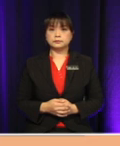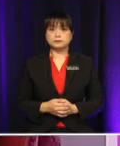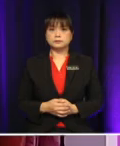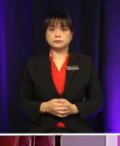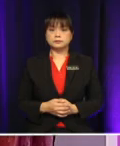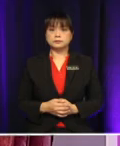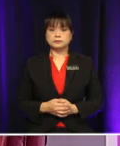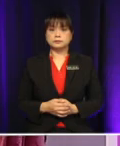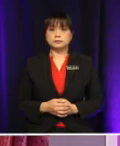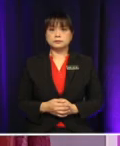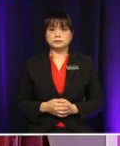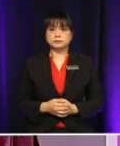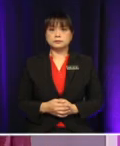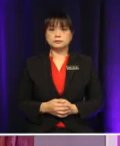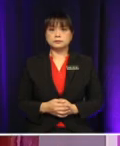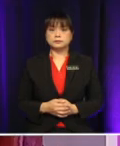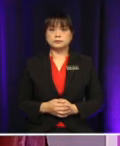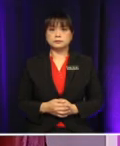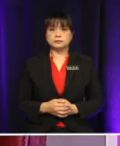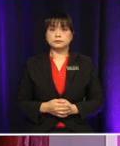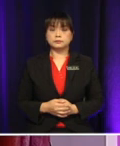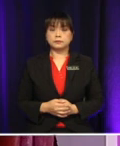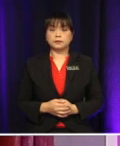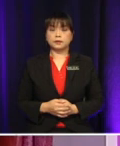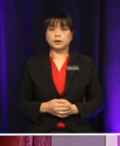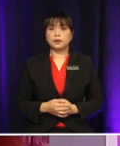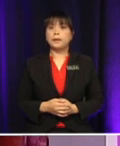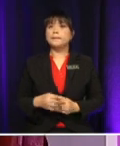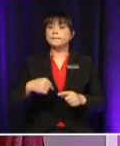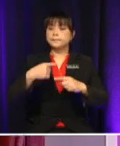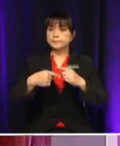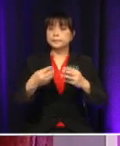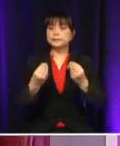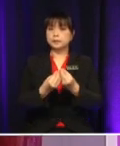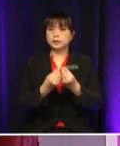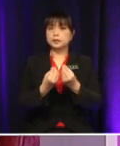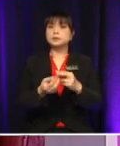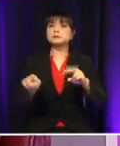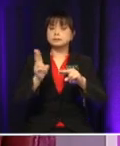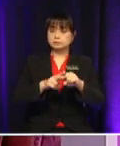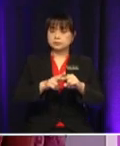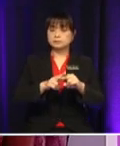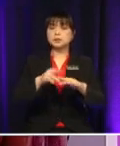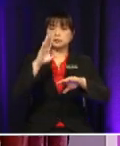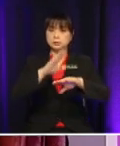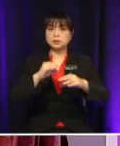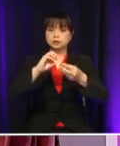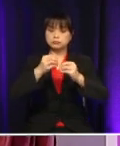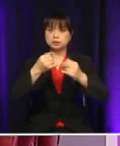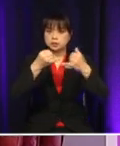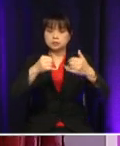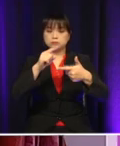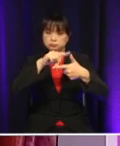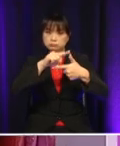alright di sini karena bilangan dia telah bertambah kita panggil dia sebagai mutasi kromosom Oke